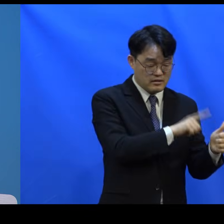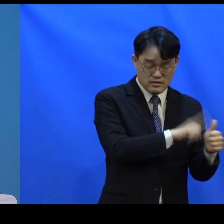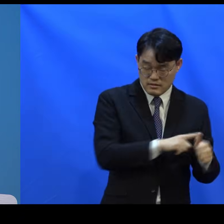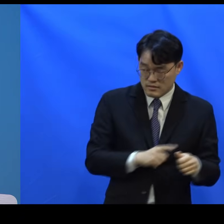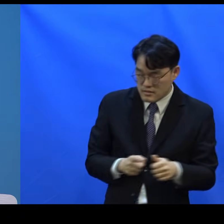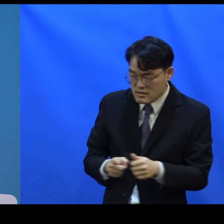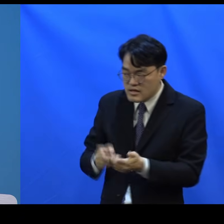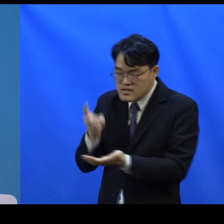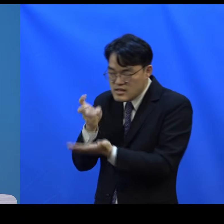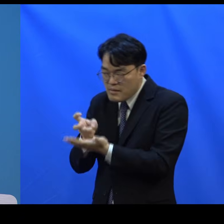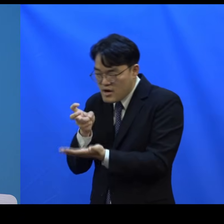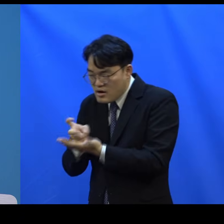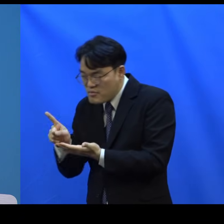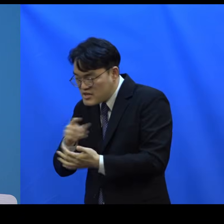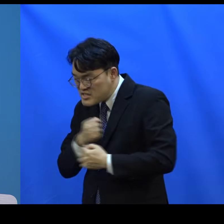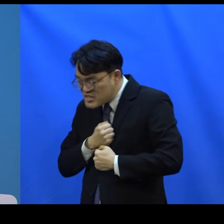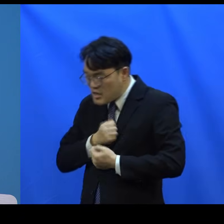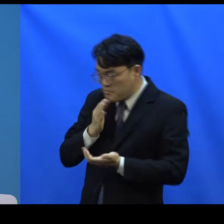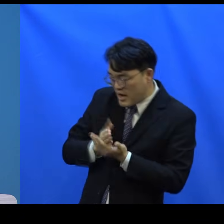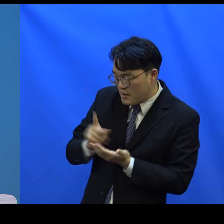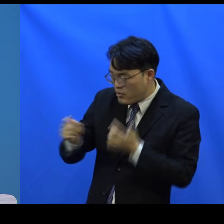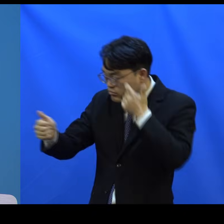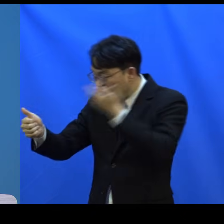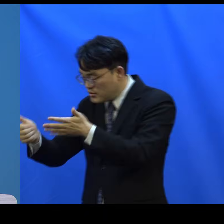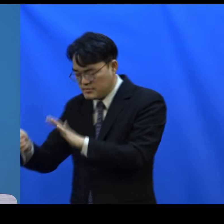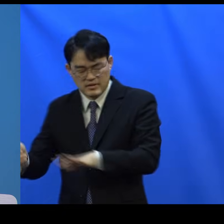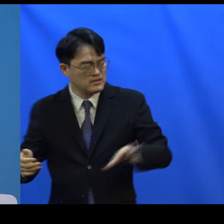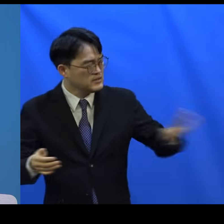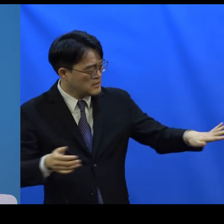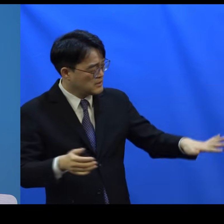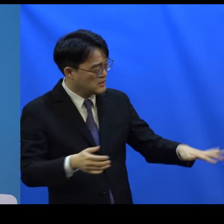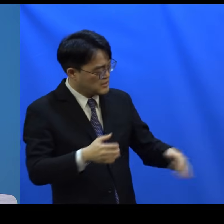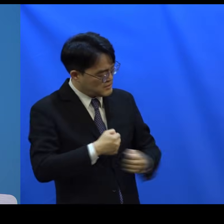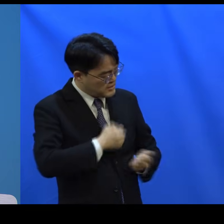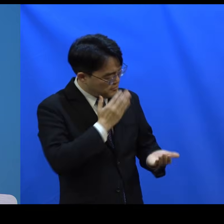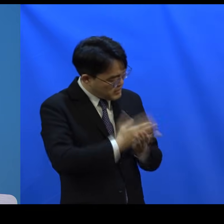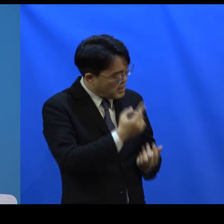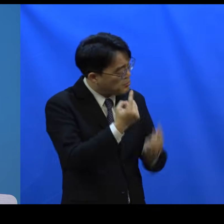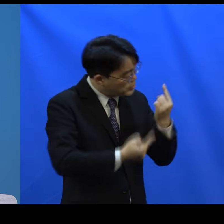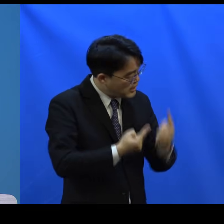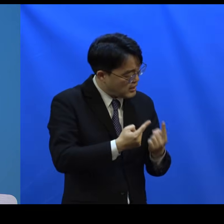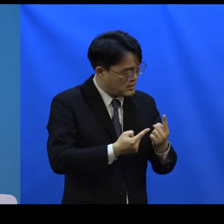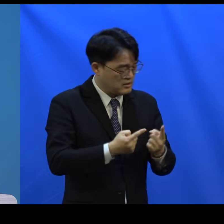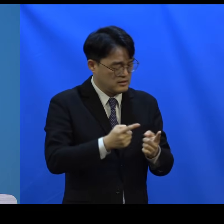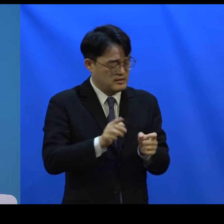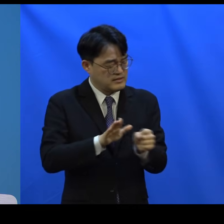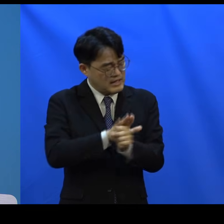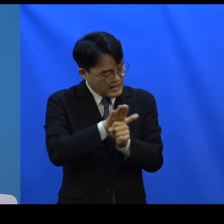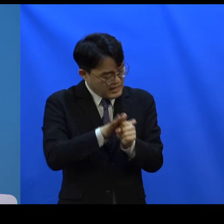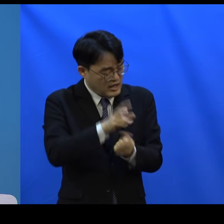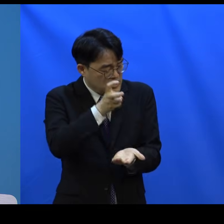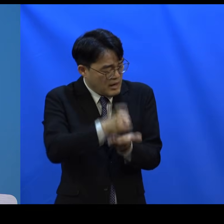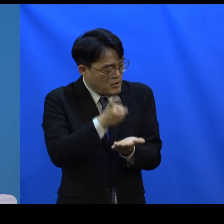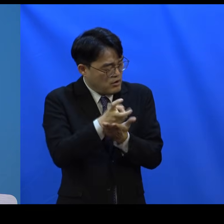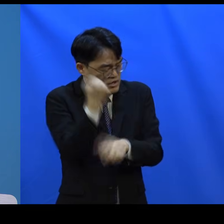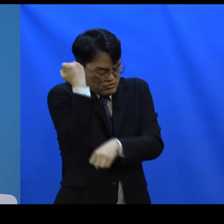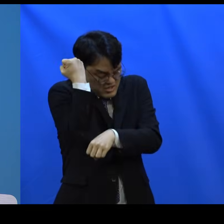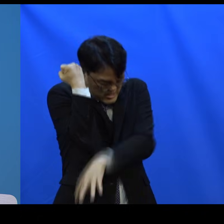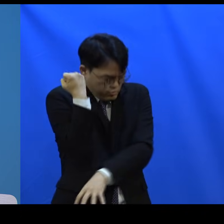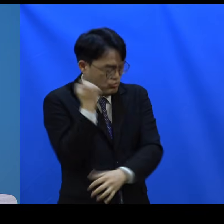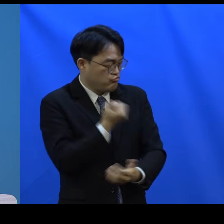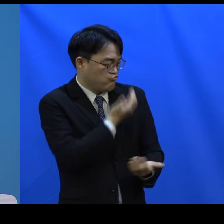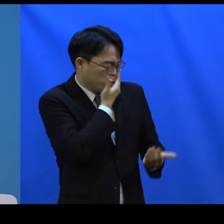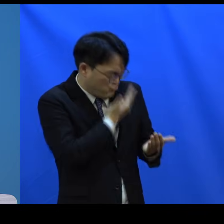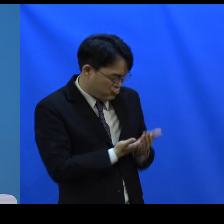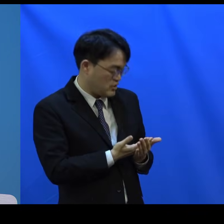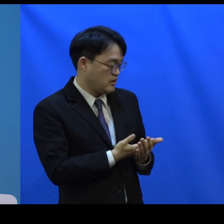차원에서 접근하고 있는 거죠. 자, 그러면 왜 하나님을 사랑하는 게 우선되는 건가? 왜 하나님은 사랑을